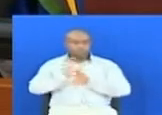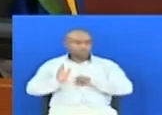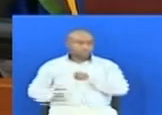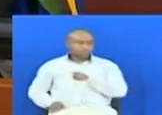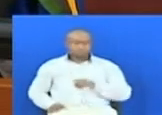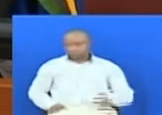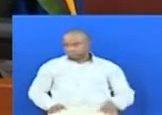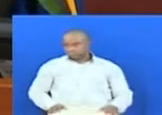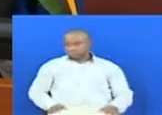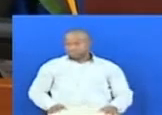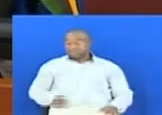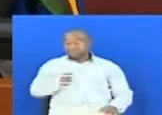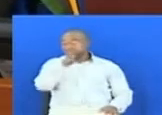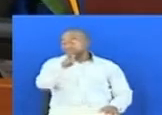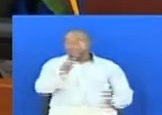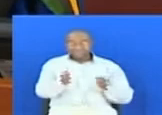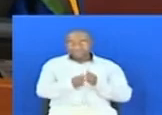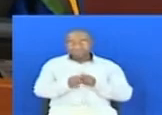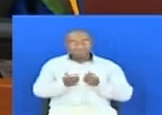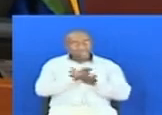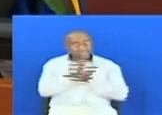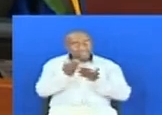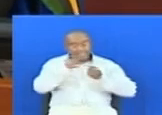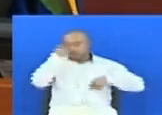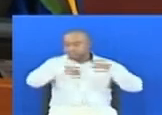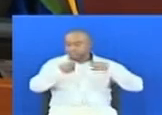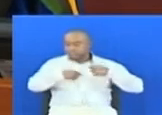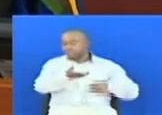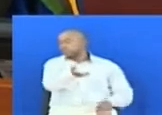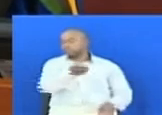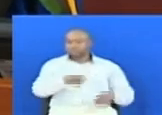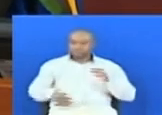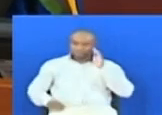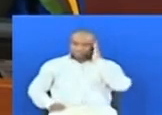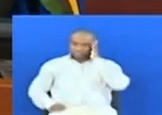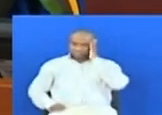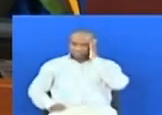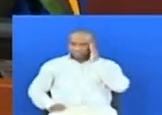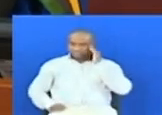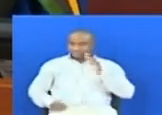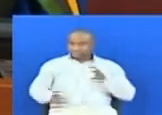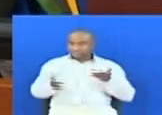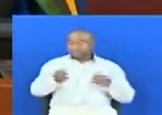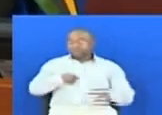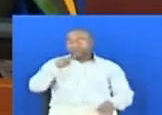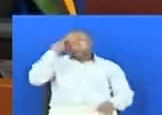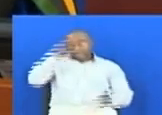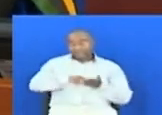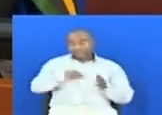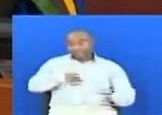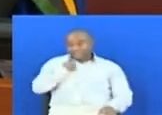ambalo kumbe wala siasa haimo kabisa kabisa kabisa. Kwa hiyo maana nikawa nasema